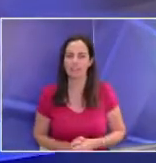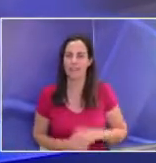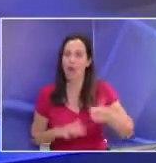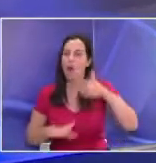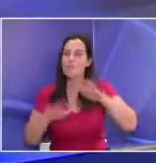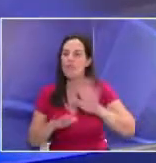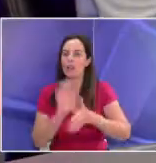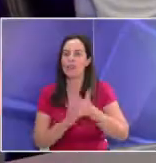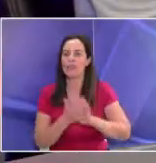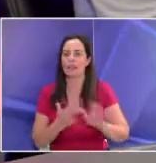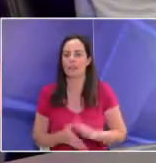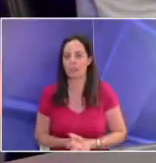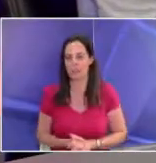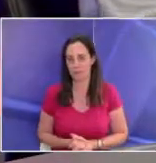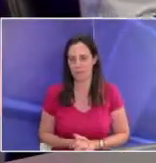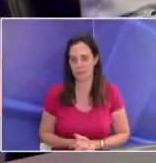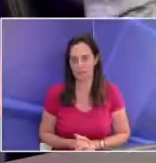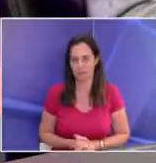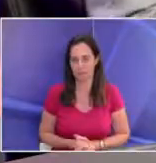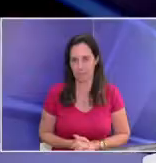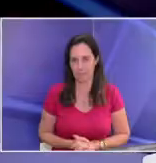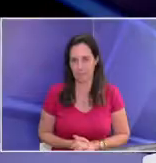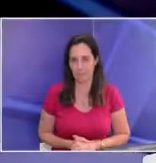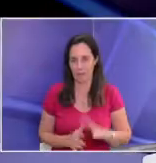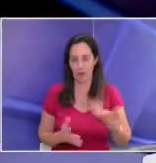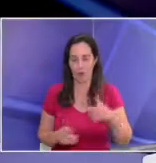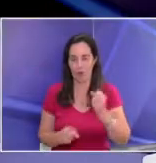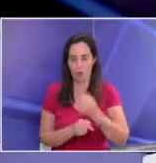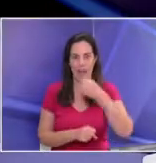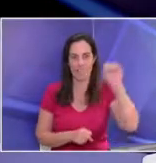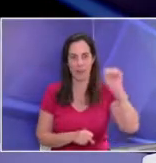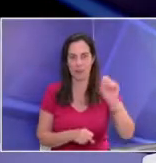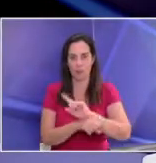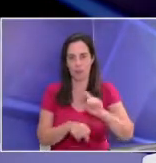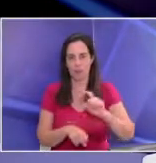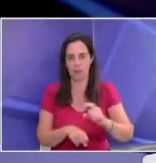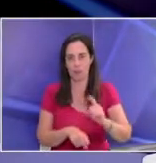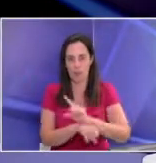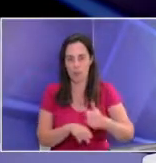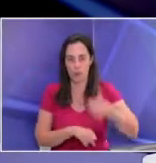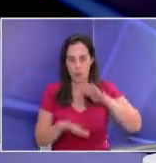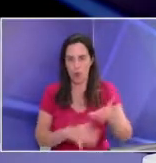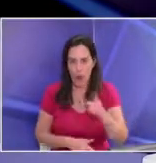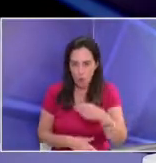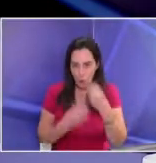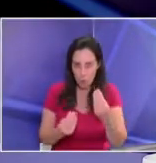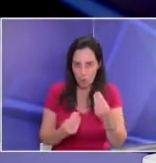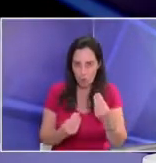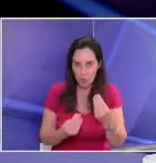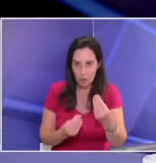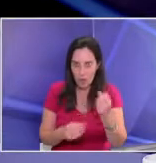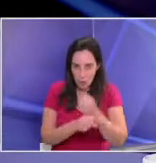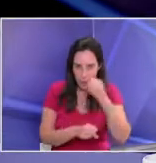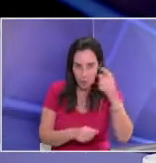ראש הממשלה וזה. אבל אתה נותן לו קארט בלנש לעשות עבירות בזמן שהוא ראש ממשלה? לא, בזמן שהוא ראש ממשלה לא. לא, אתה נותן לו קארט בלנש